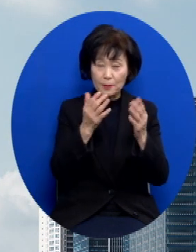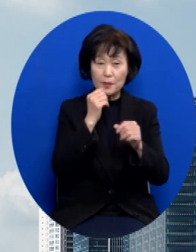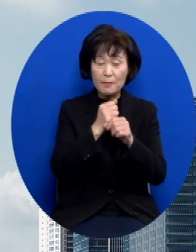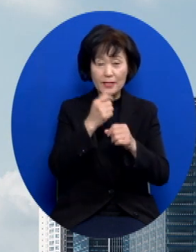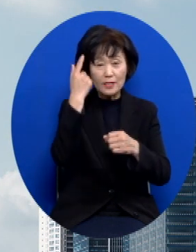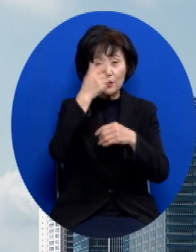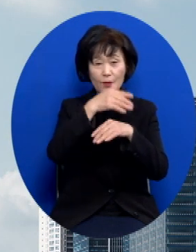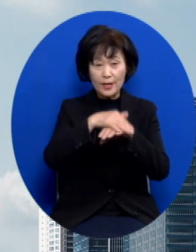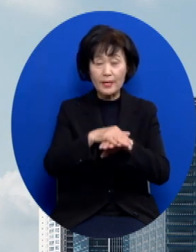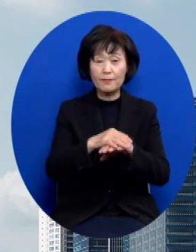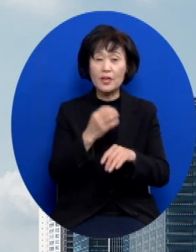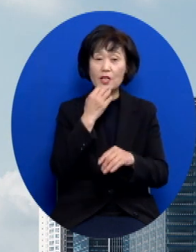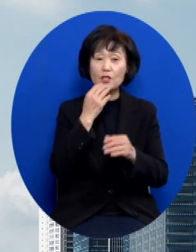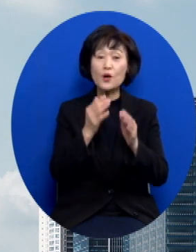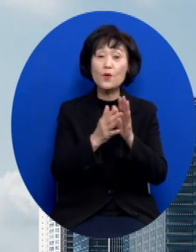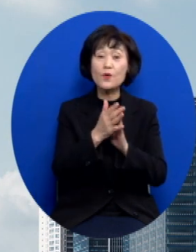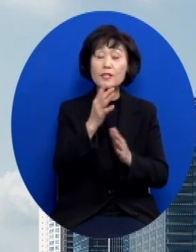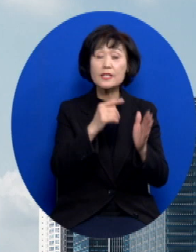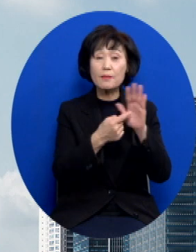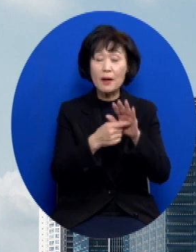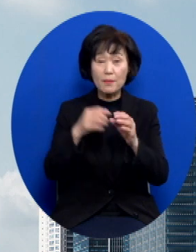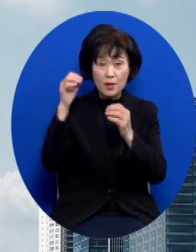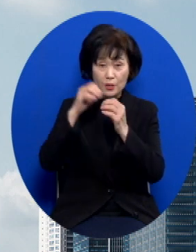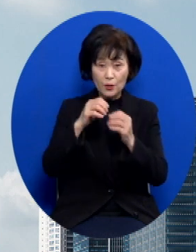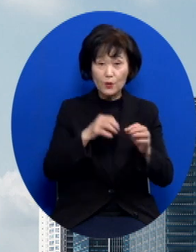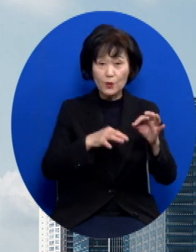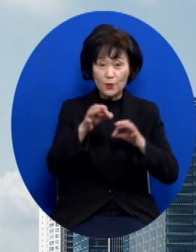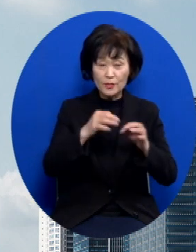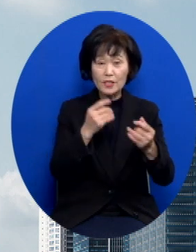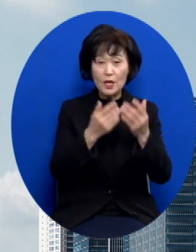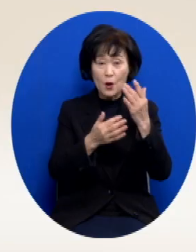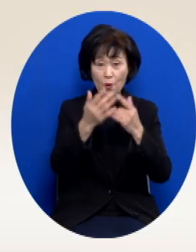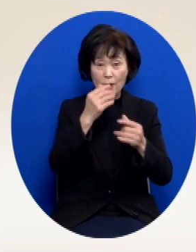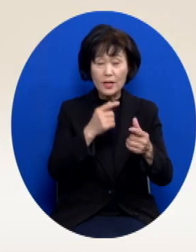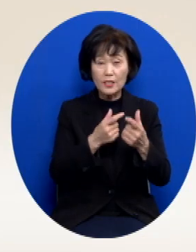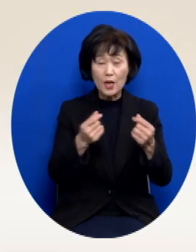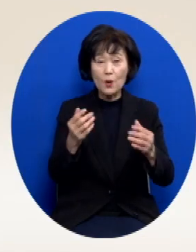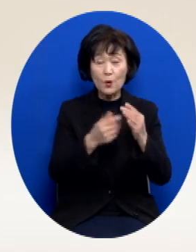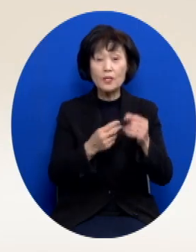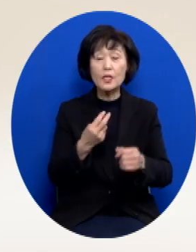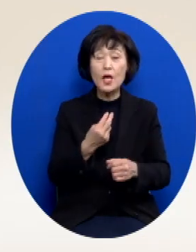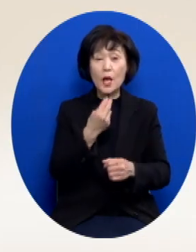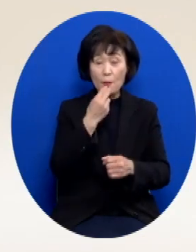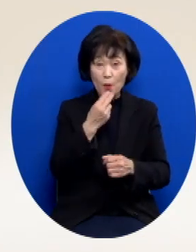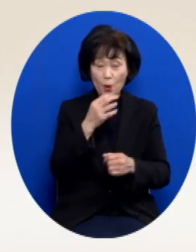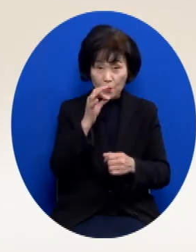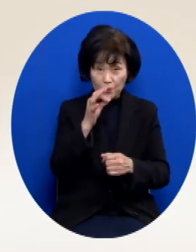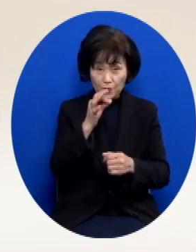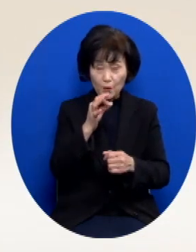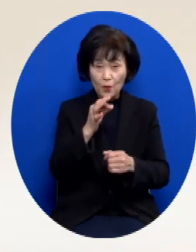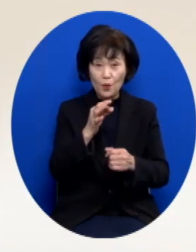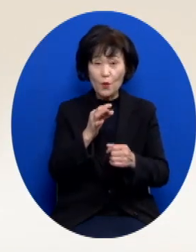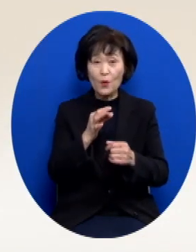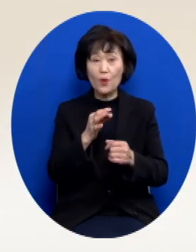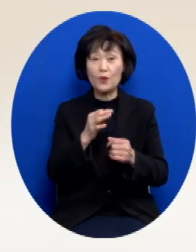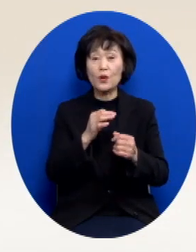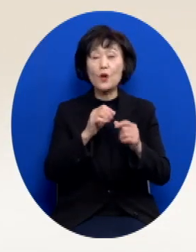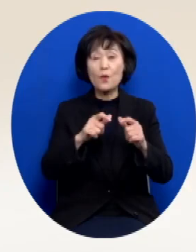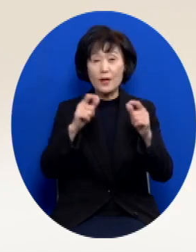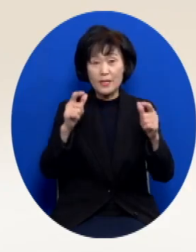서울시가 전통시장 화재 공제 보험료 지원을 확대합니다. 시는 지난해 11월부터 올해